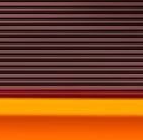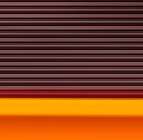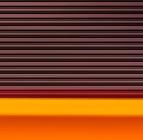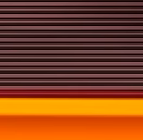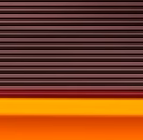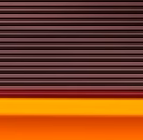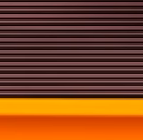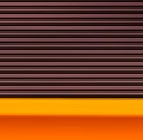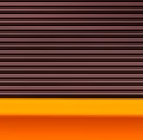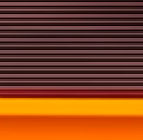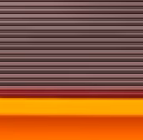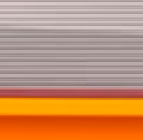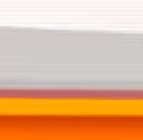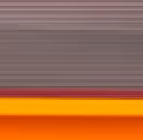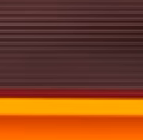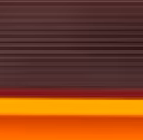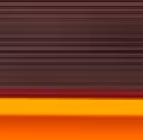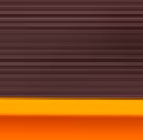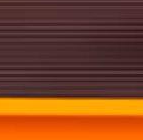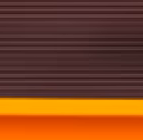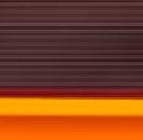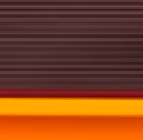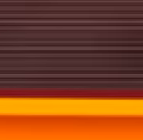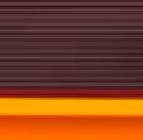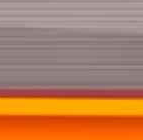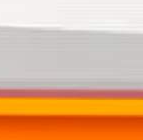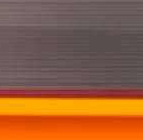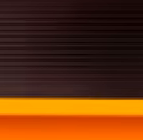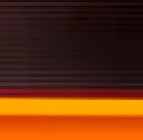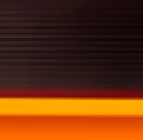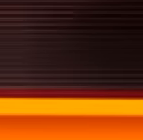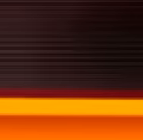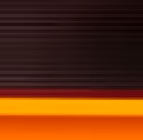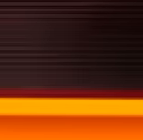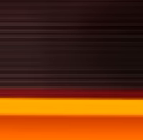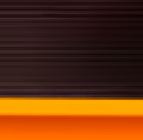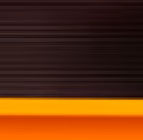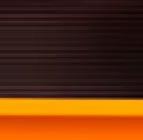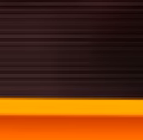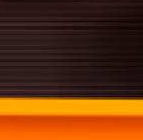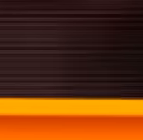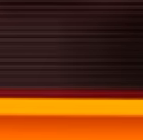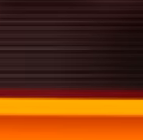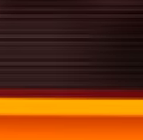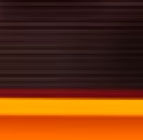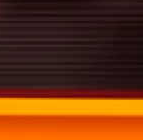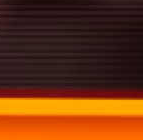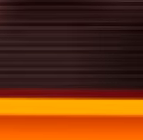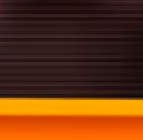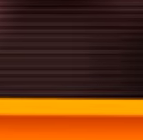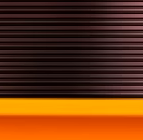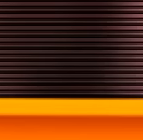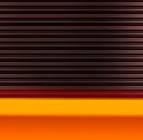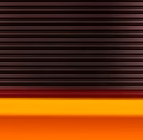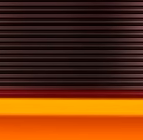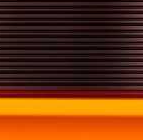binaril ng gunman ang babae. Kahit nakabulag pa na, ay paulit-ulit pang binaril ang